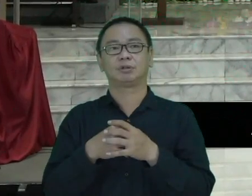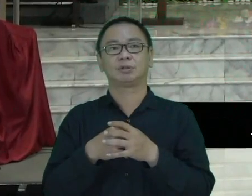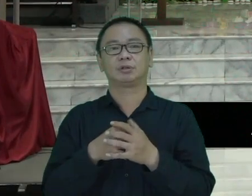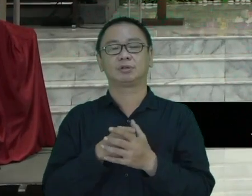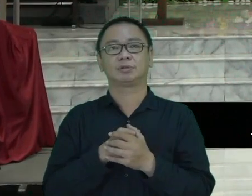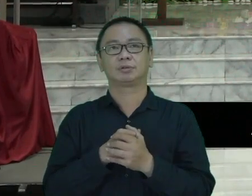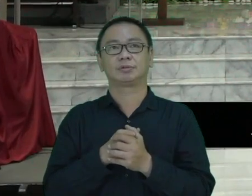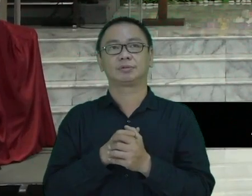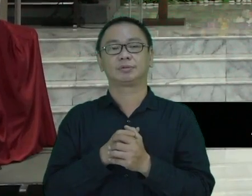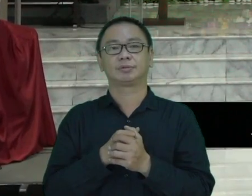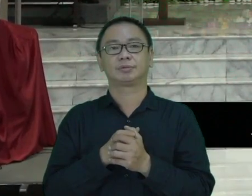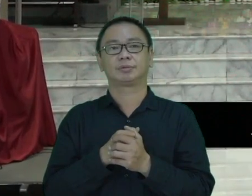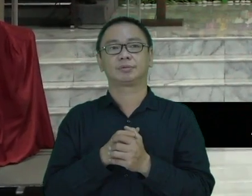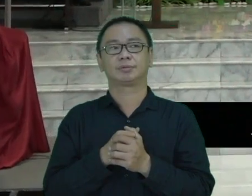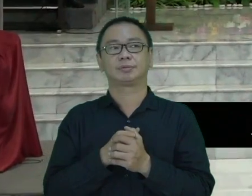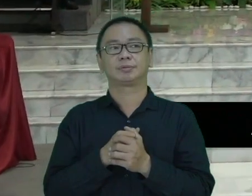depan.